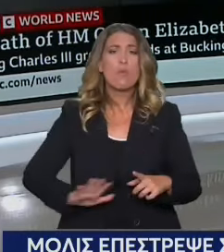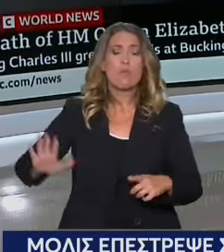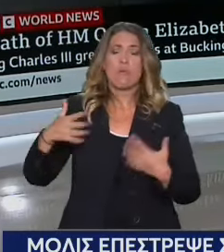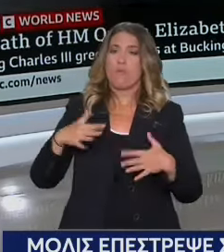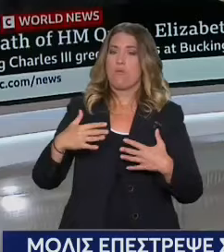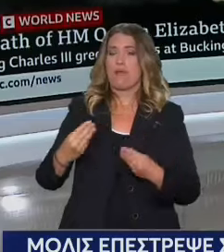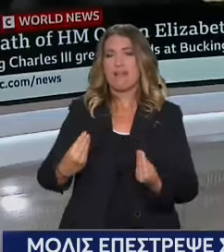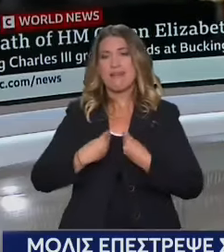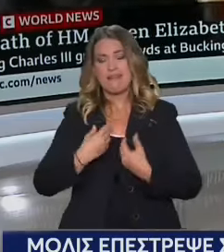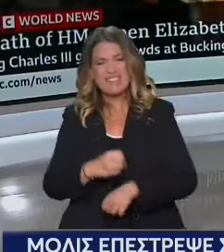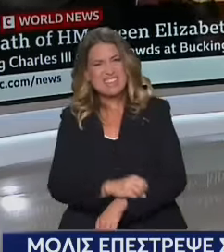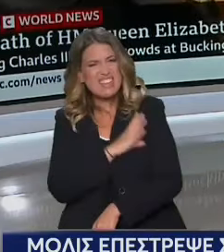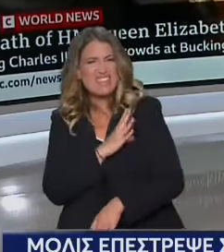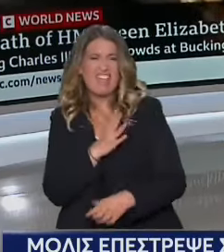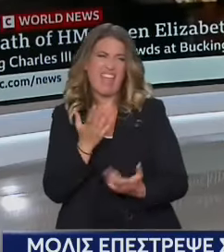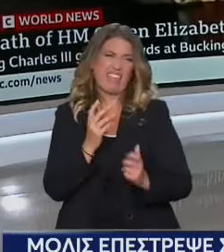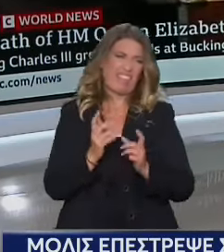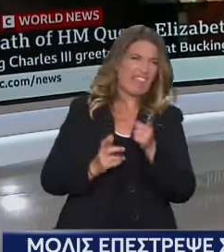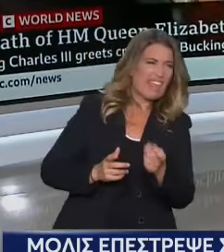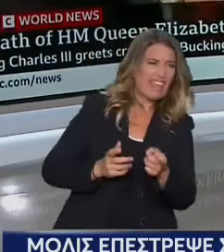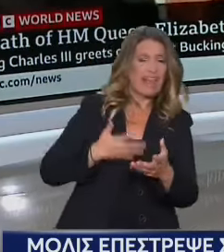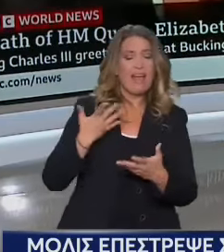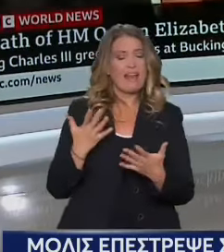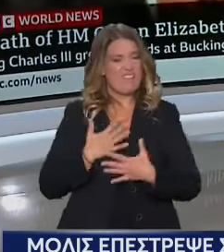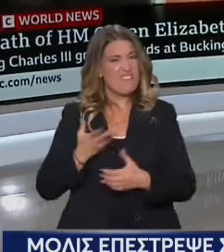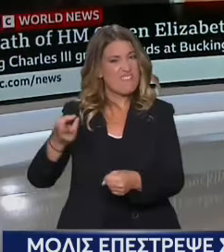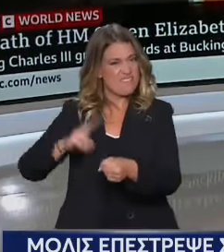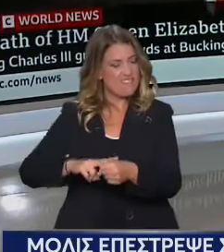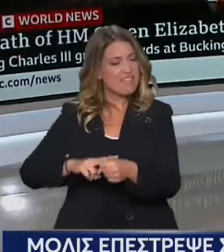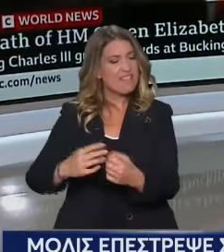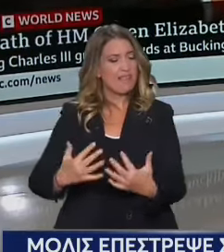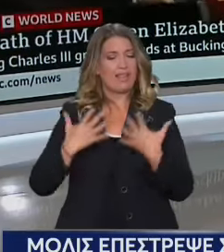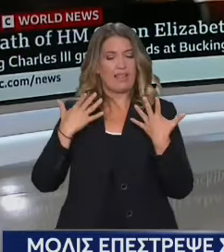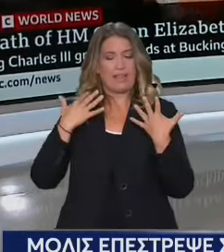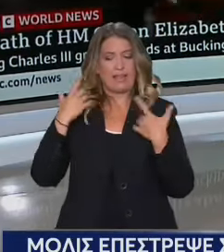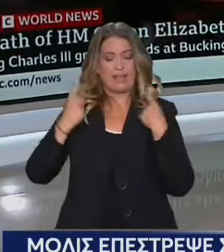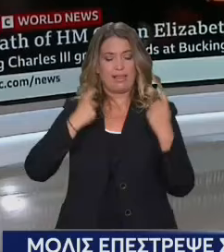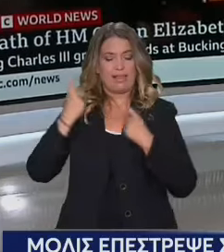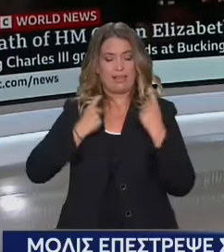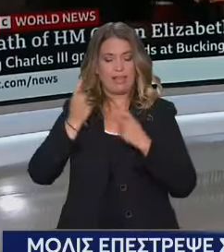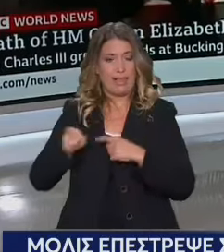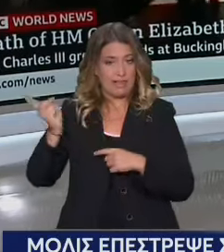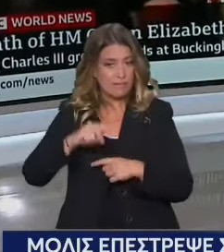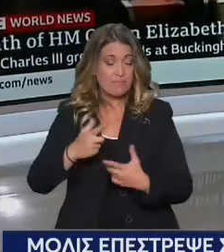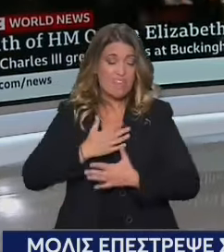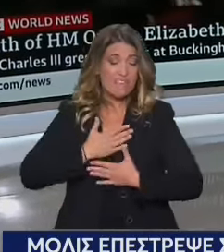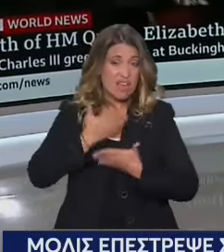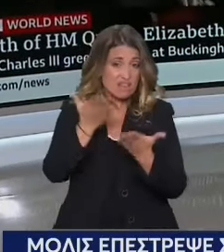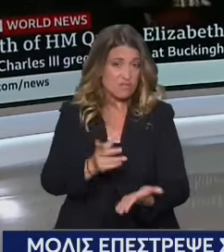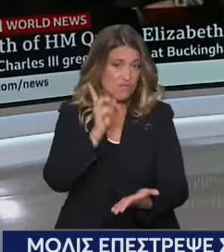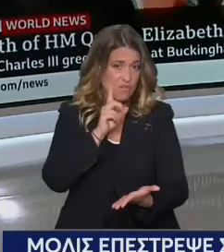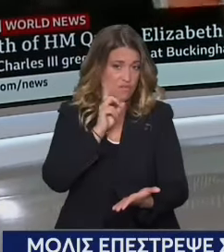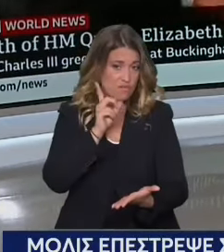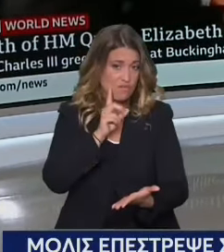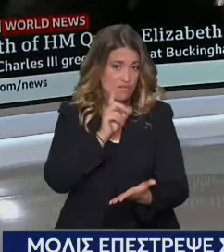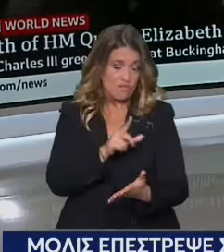πολύ περιεκτικά μας περιγράψατε. Δηλαδή, η απώλειά της είναι που δημιουργεί όλη αυτή την ανασφάλεια για την επόμενη μέρα. Σας ευχαριστώ πάρα πολύ, κυρία Δόβα. Βλέπουμε πάντα